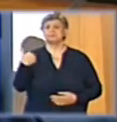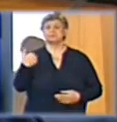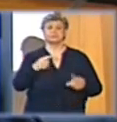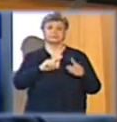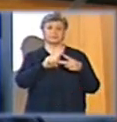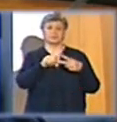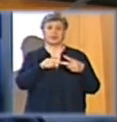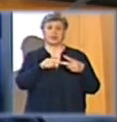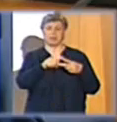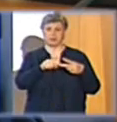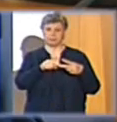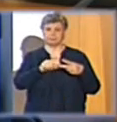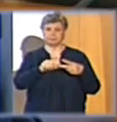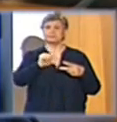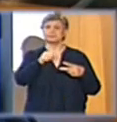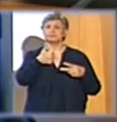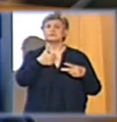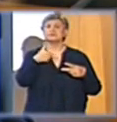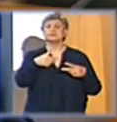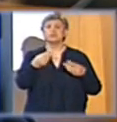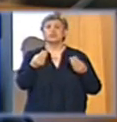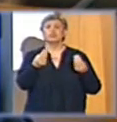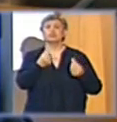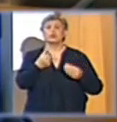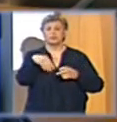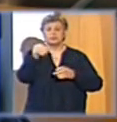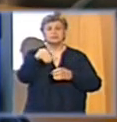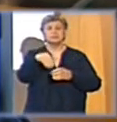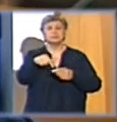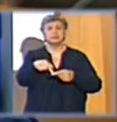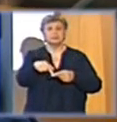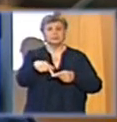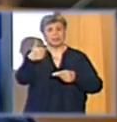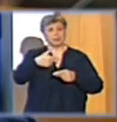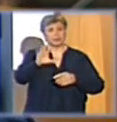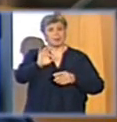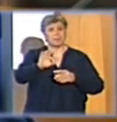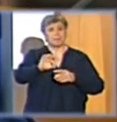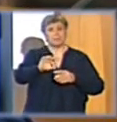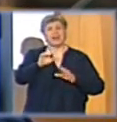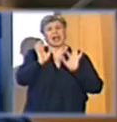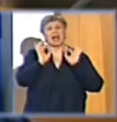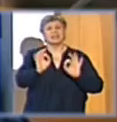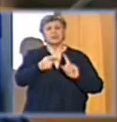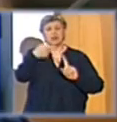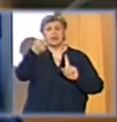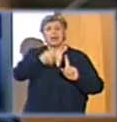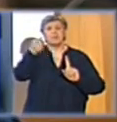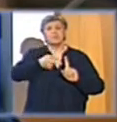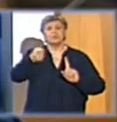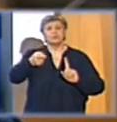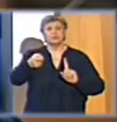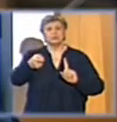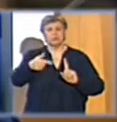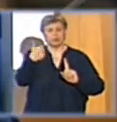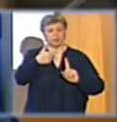νόμο, αν βάσει της συζήτησης θα αποτελέσει η απλή αναλογική. Και το δεύτερο, εάν σε ό,τι αφορά